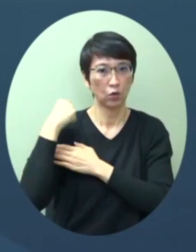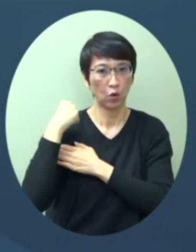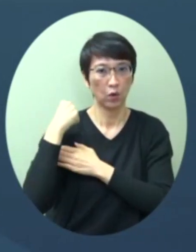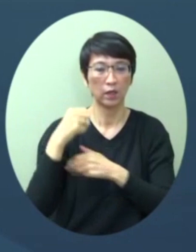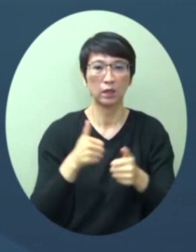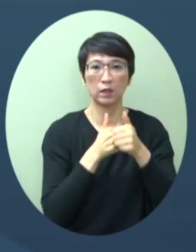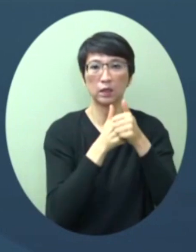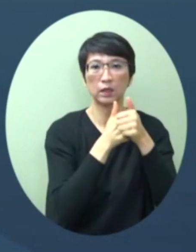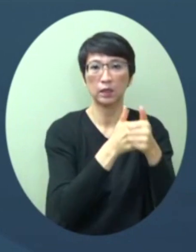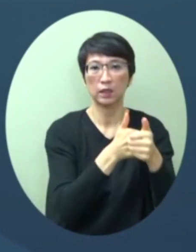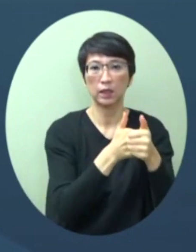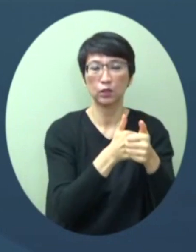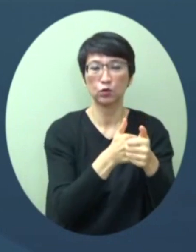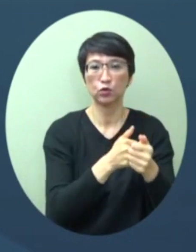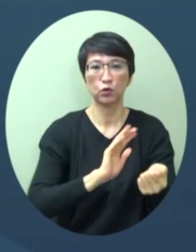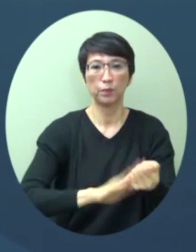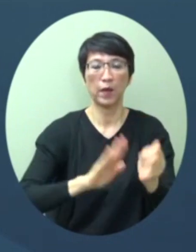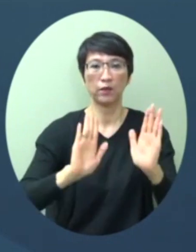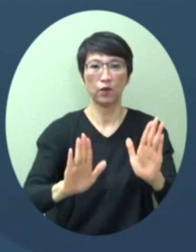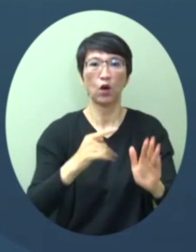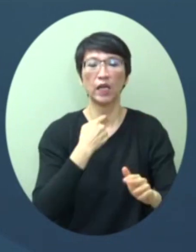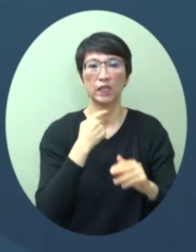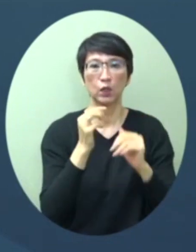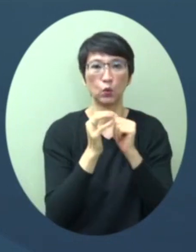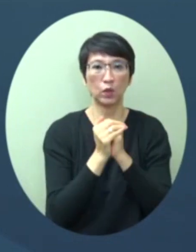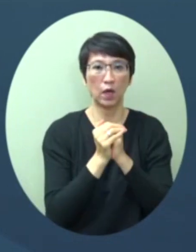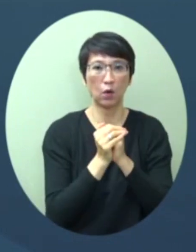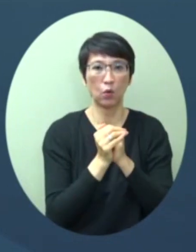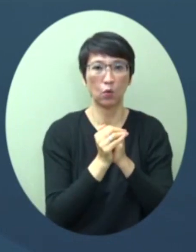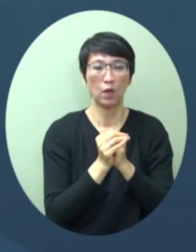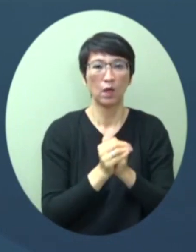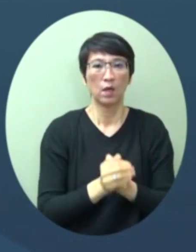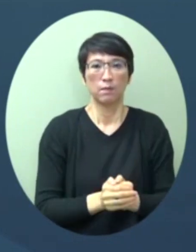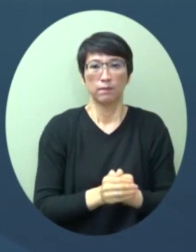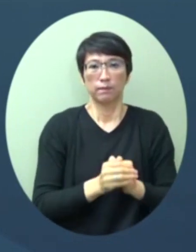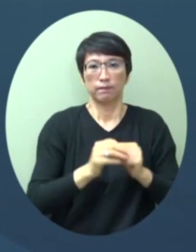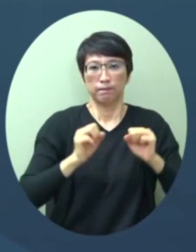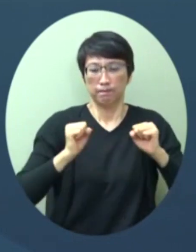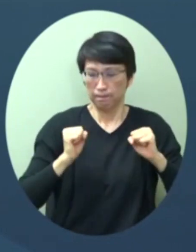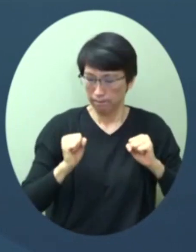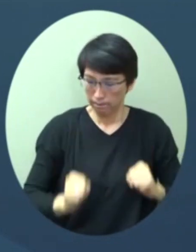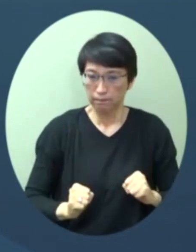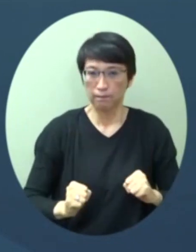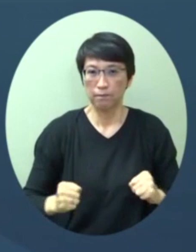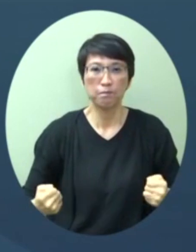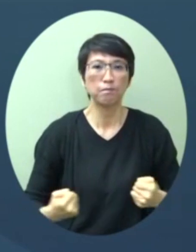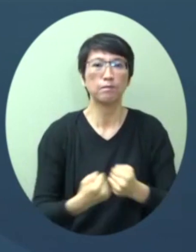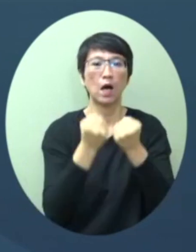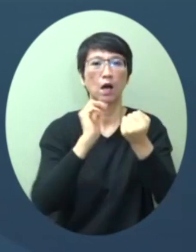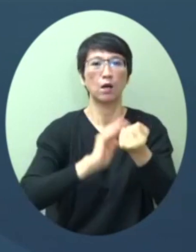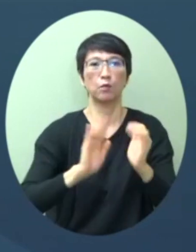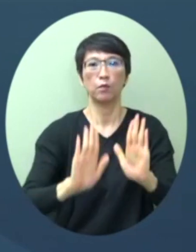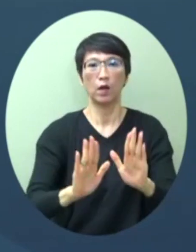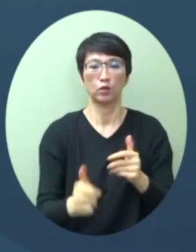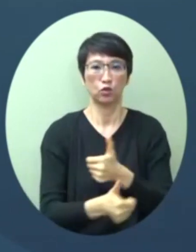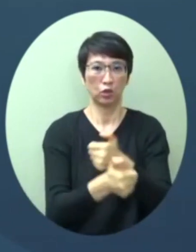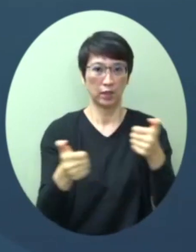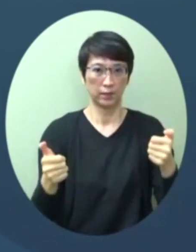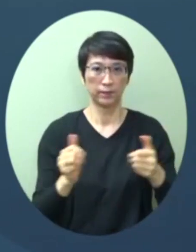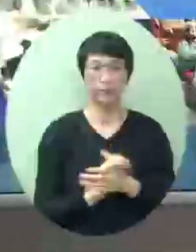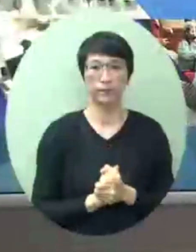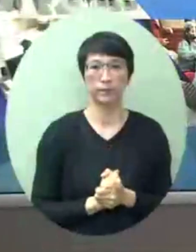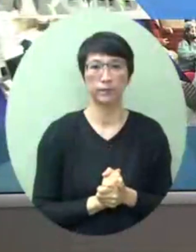按住我們的防疫的要求來打好這一場的抗疫戰多謝大家